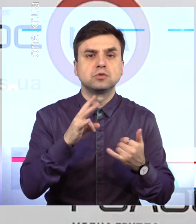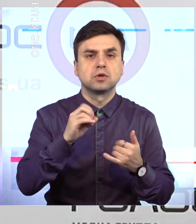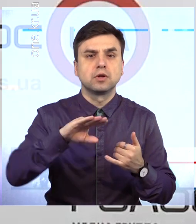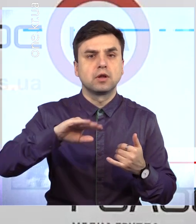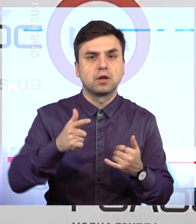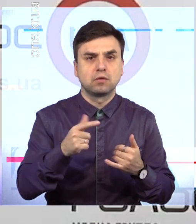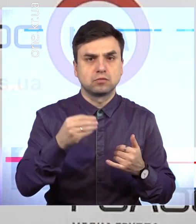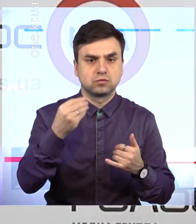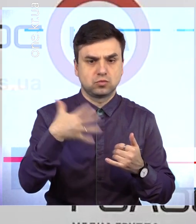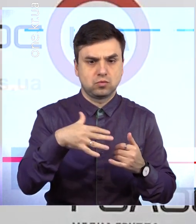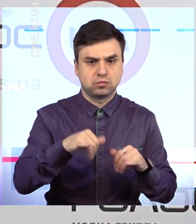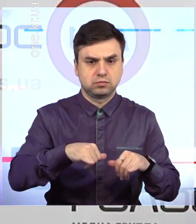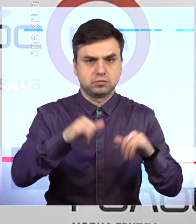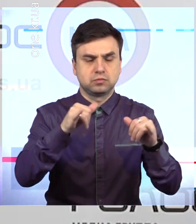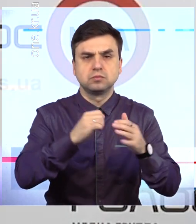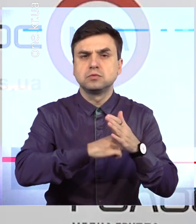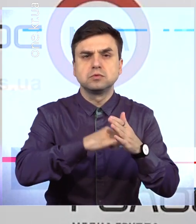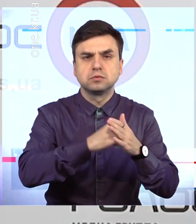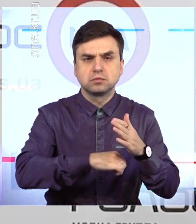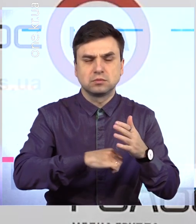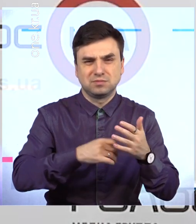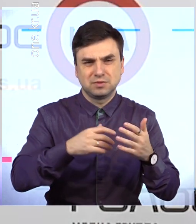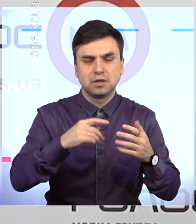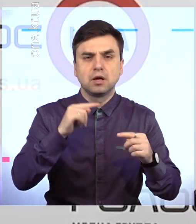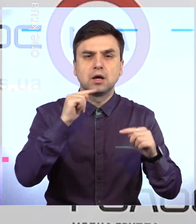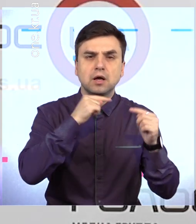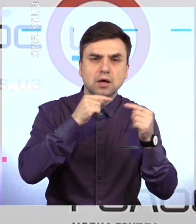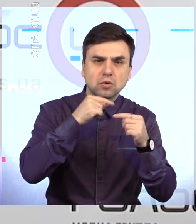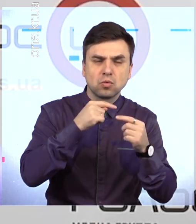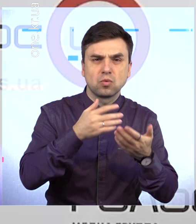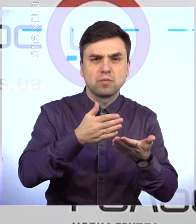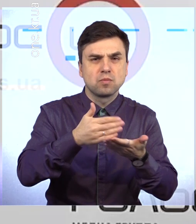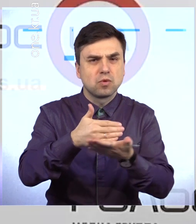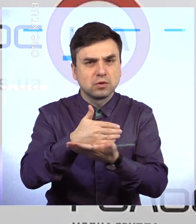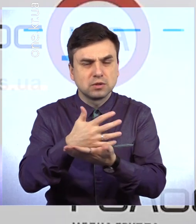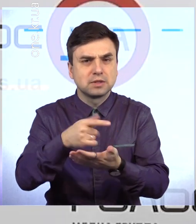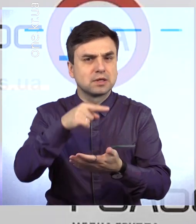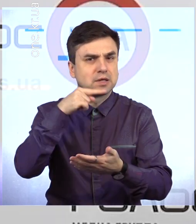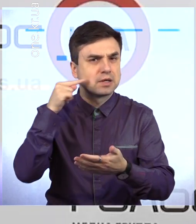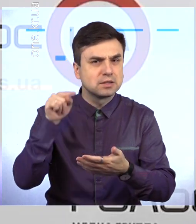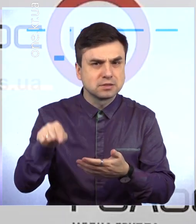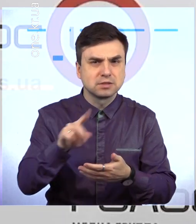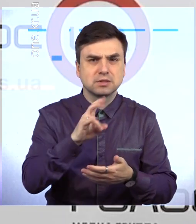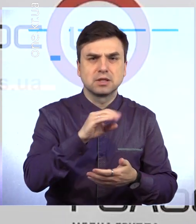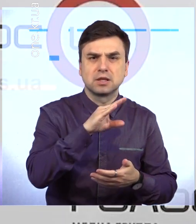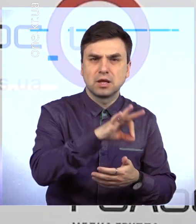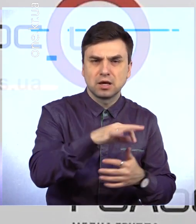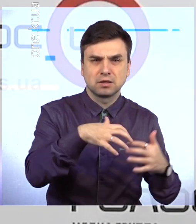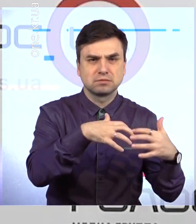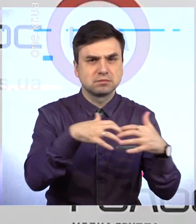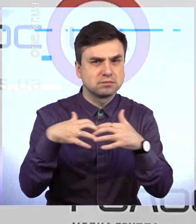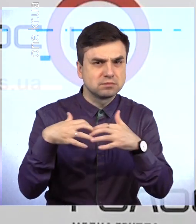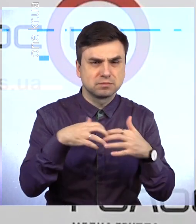с фактически ультиматумом Российской Федерации блоку НАТО. И